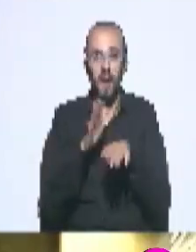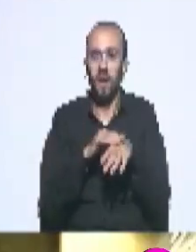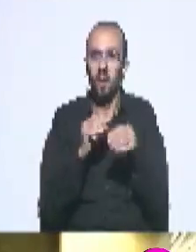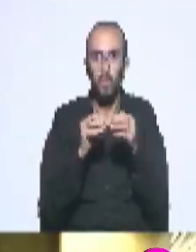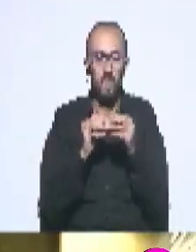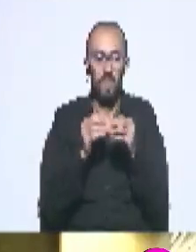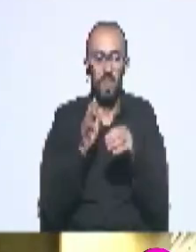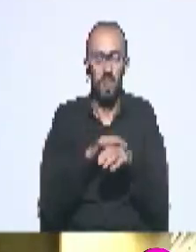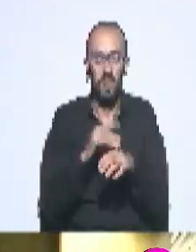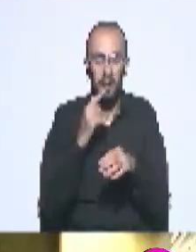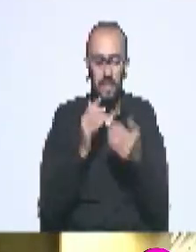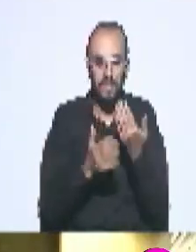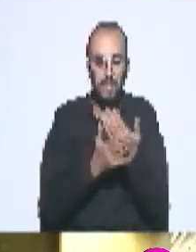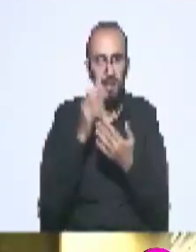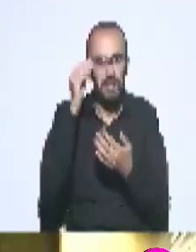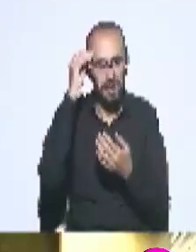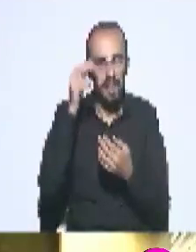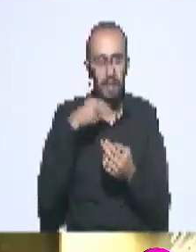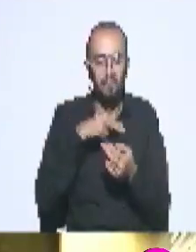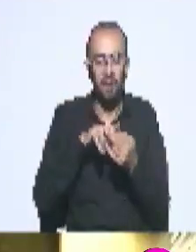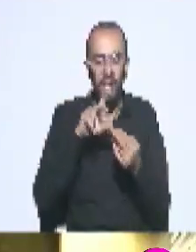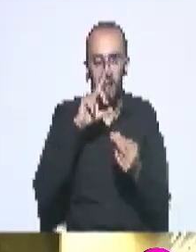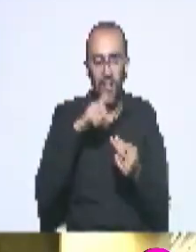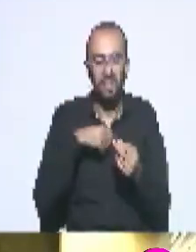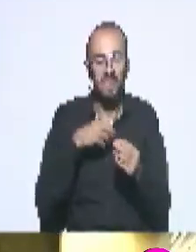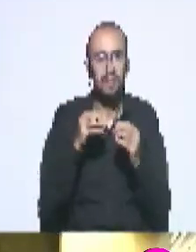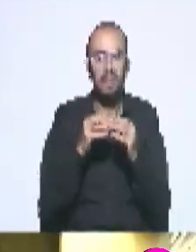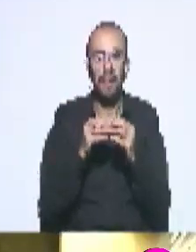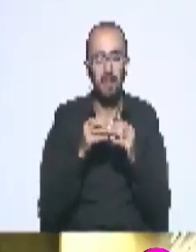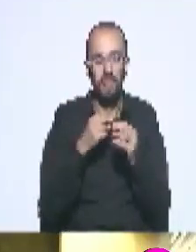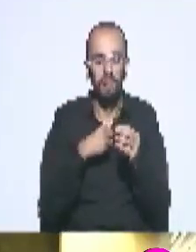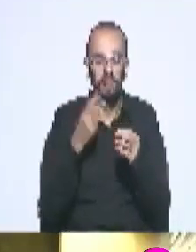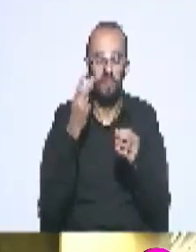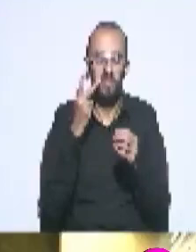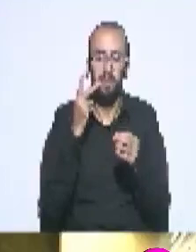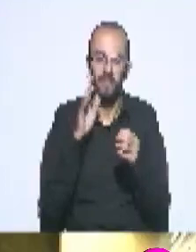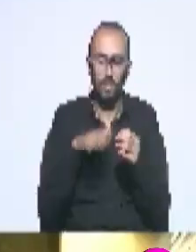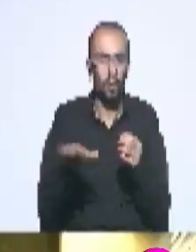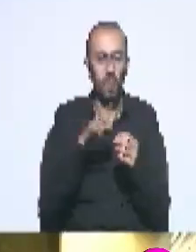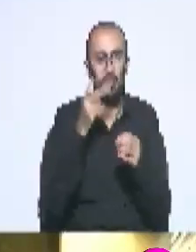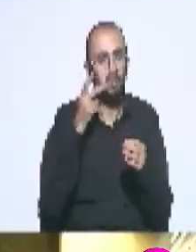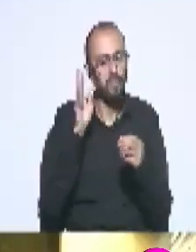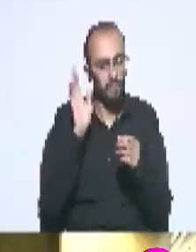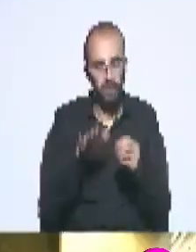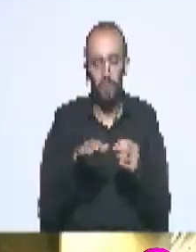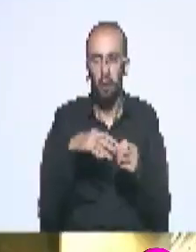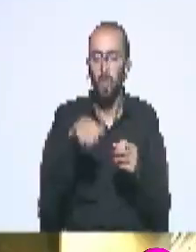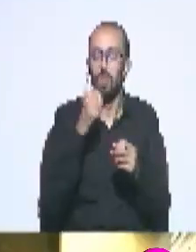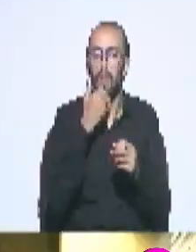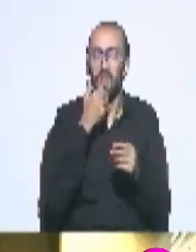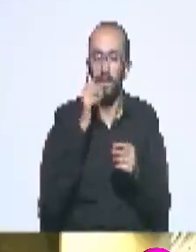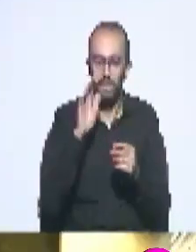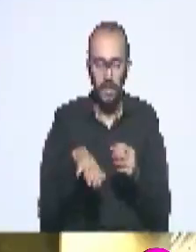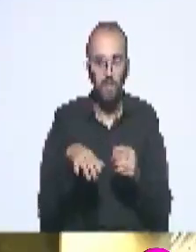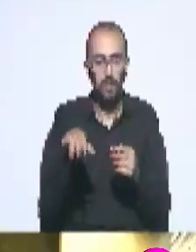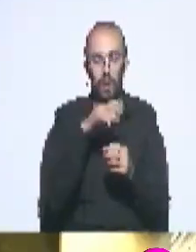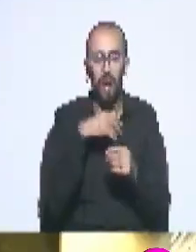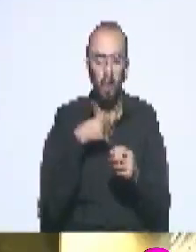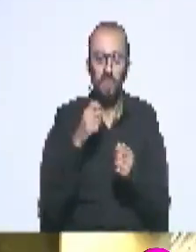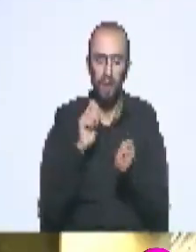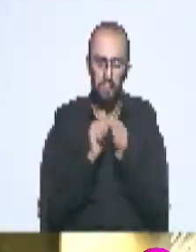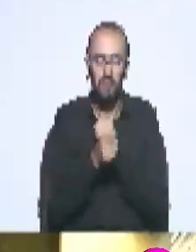نبدا سنه جديده متصالحين مع نفسنا كلنا عندنا اخطاء كلنا عندنا عيوب كلنا عندنا حاجات بنتمنى ان احنا